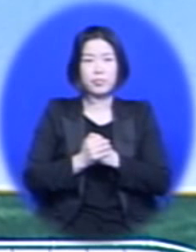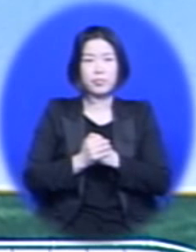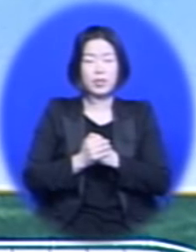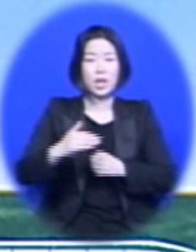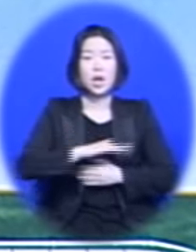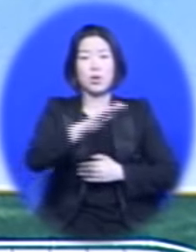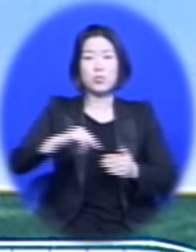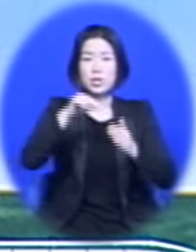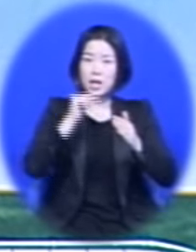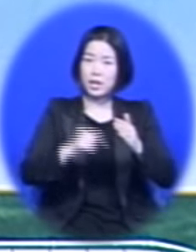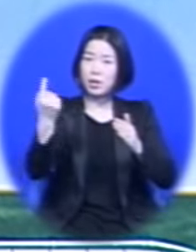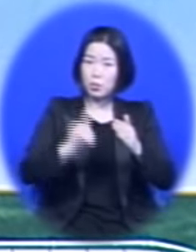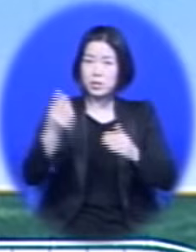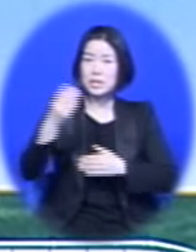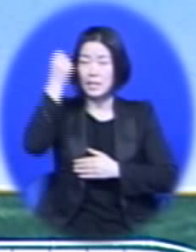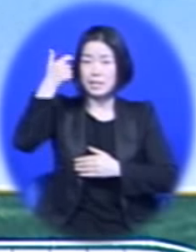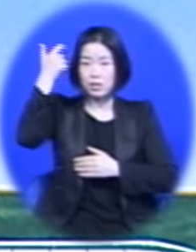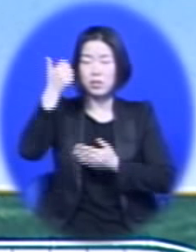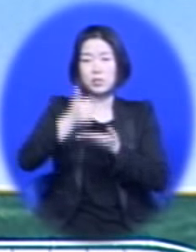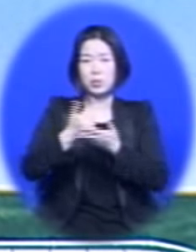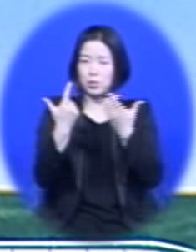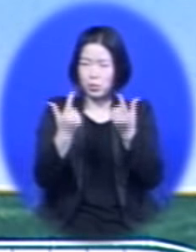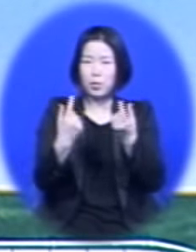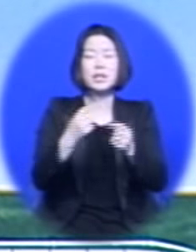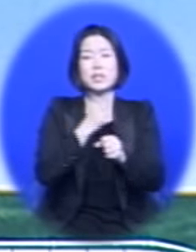우리 안에 오시는 성령님도 똑같이 그렇게 하십니다.